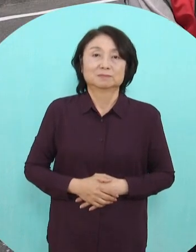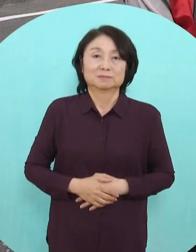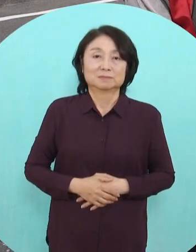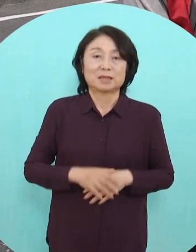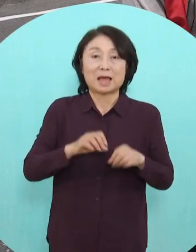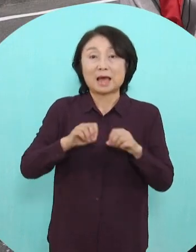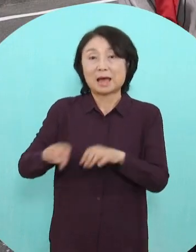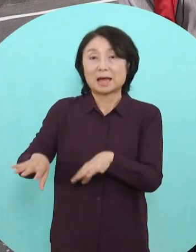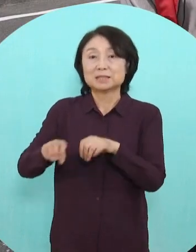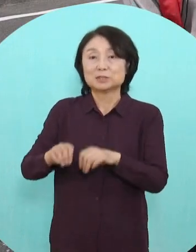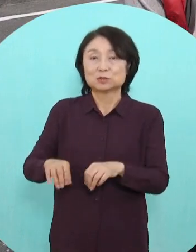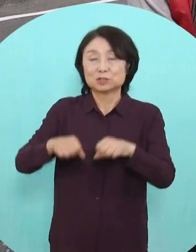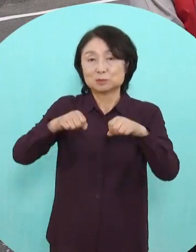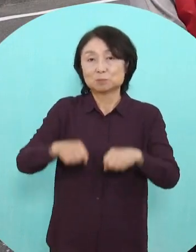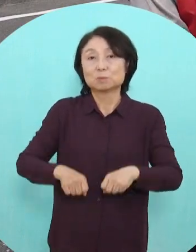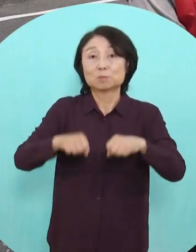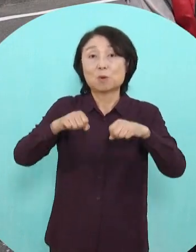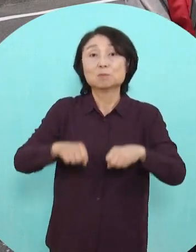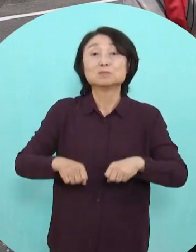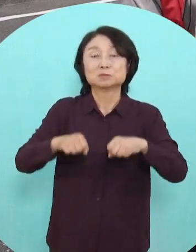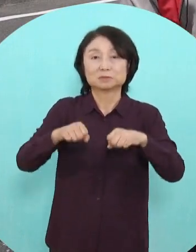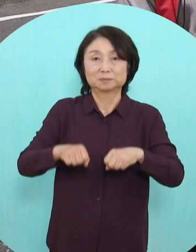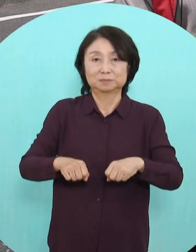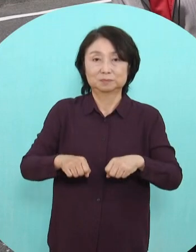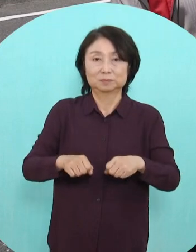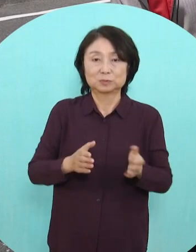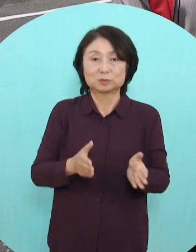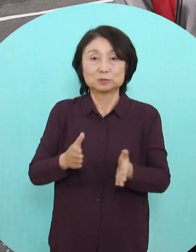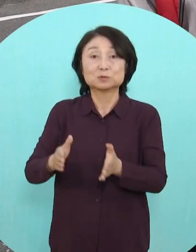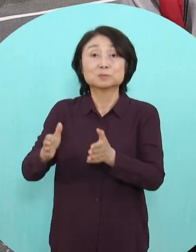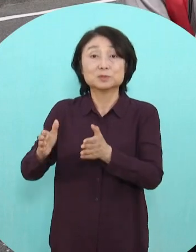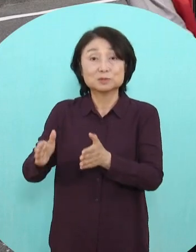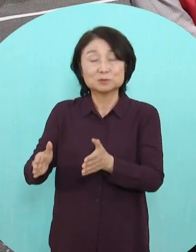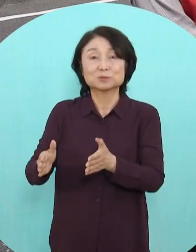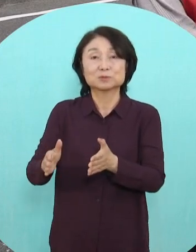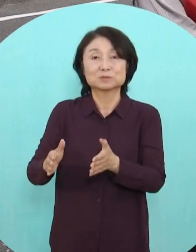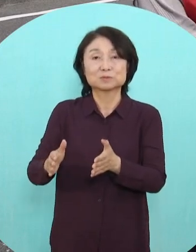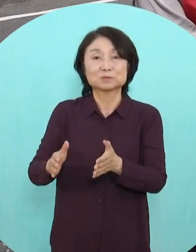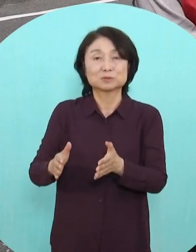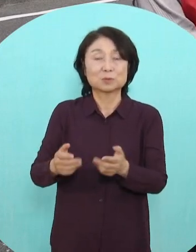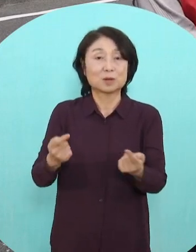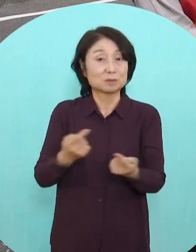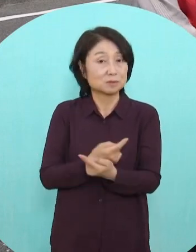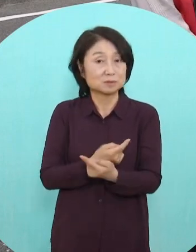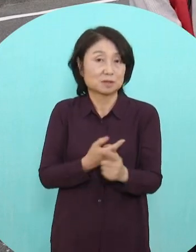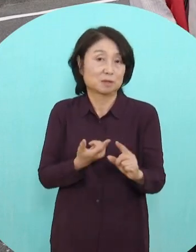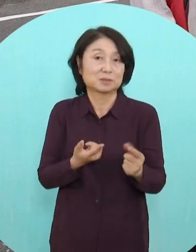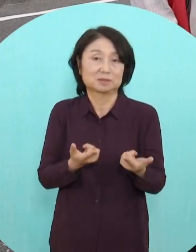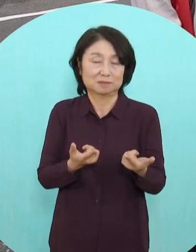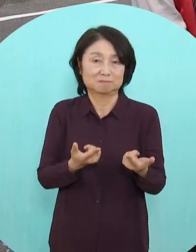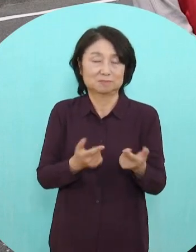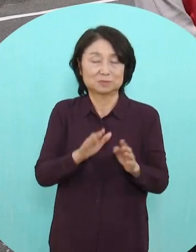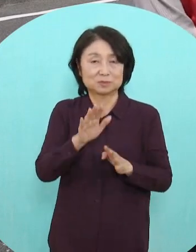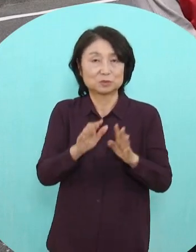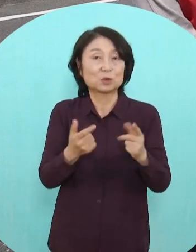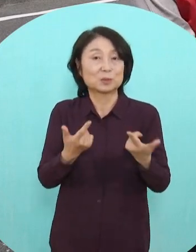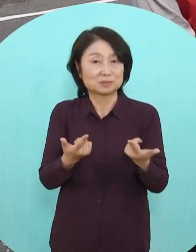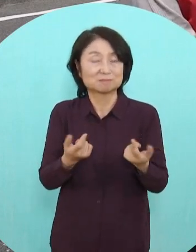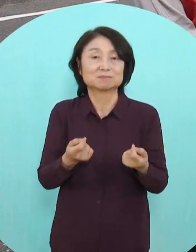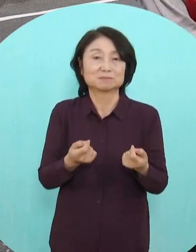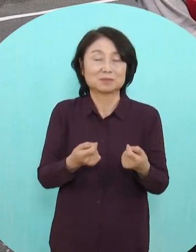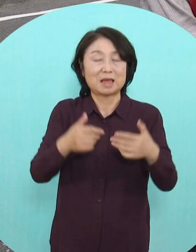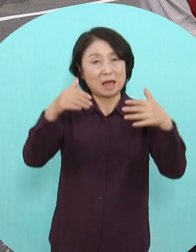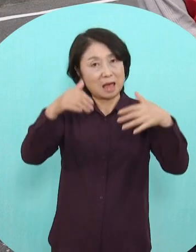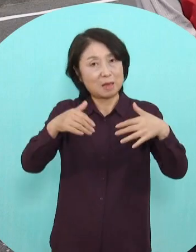っぱりそういった排水ポンプを、はい、置くっていうのは全然変わりますかね、状況が。 そうですね、雨